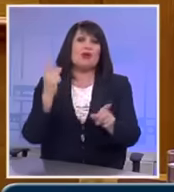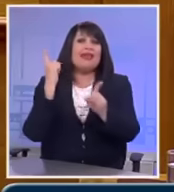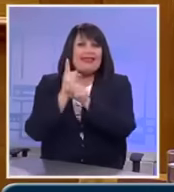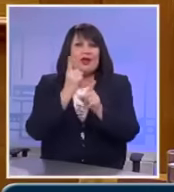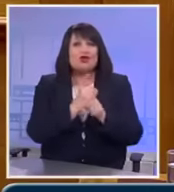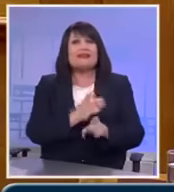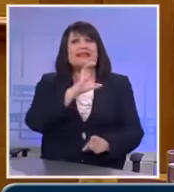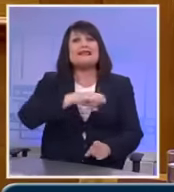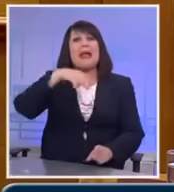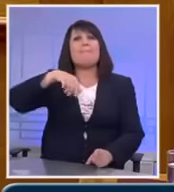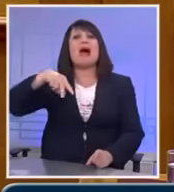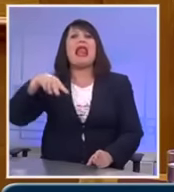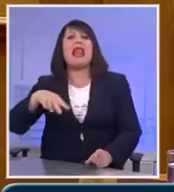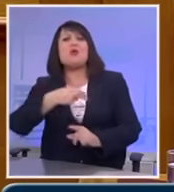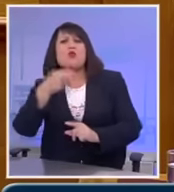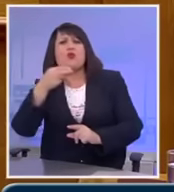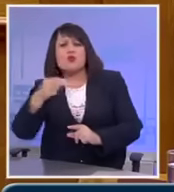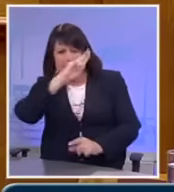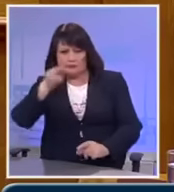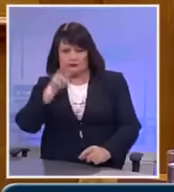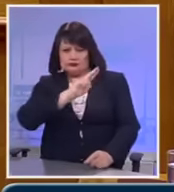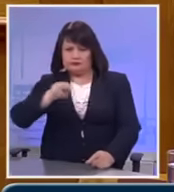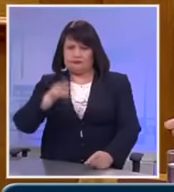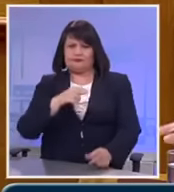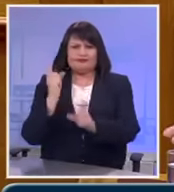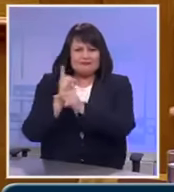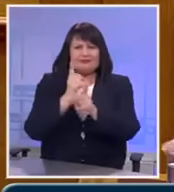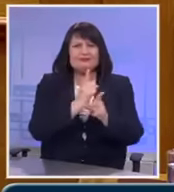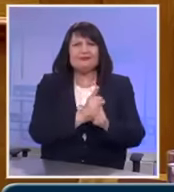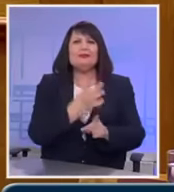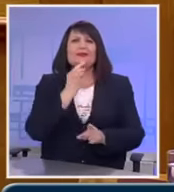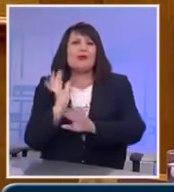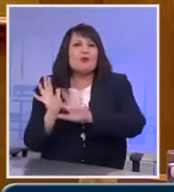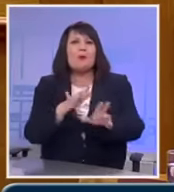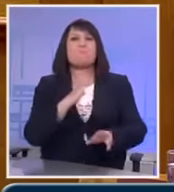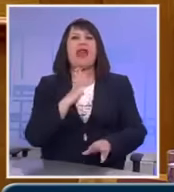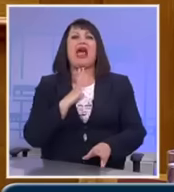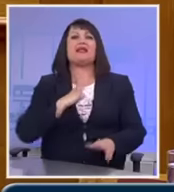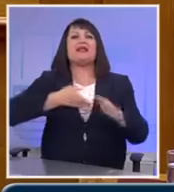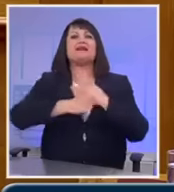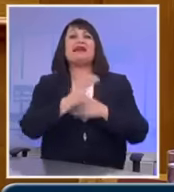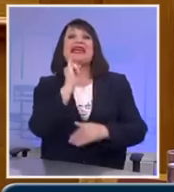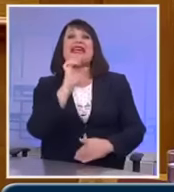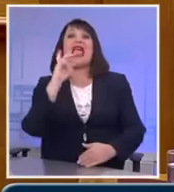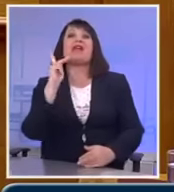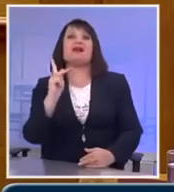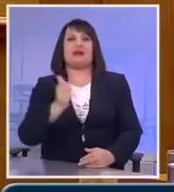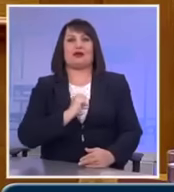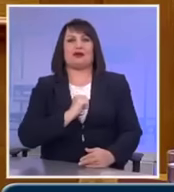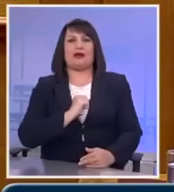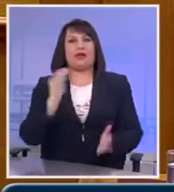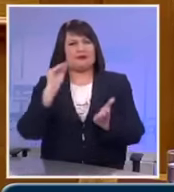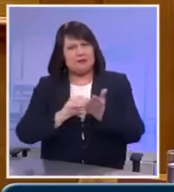των επαλ και όλα αυτά γιατί για να έχουν πελατεία τα εκ κύριε μητσοτάκη εμείς τα επαναφέραμε